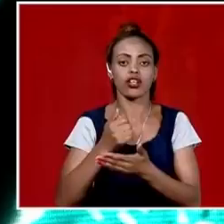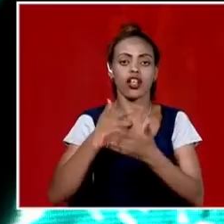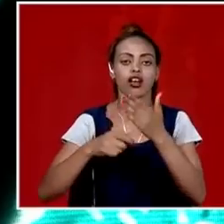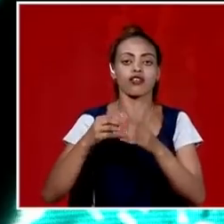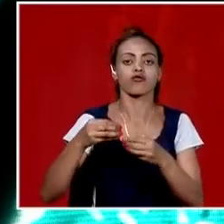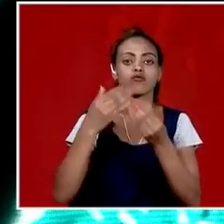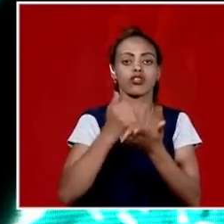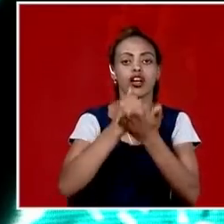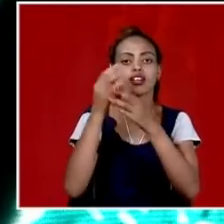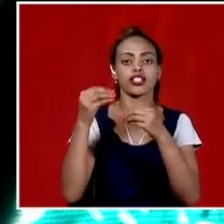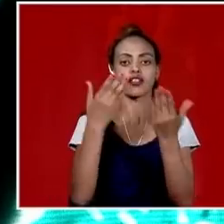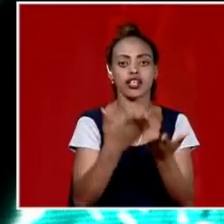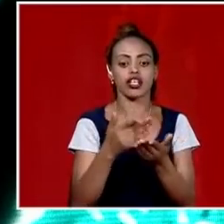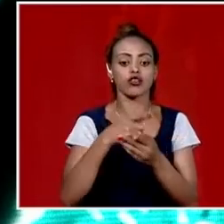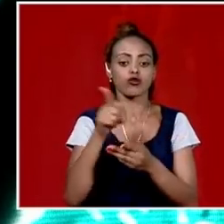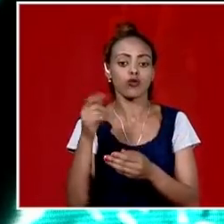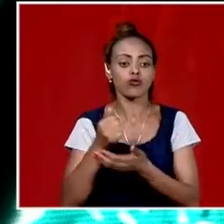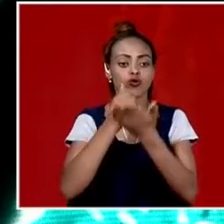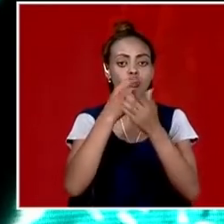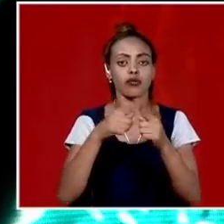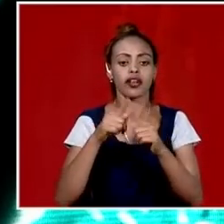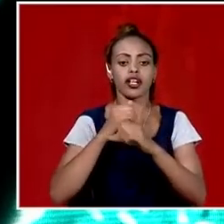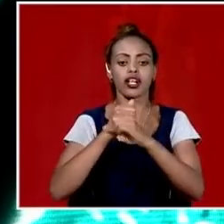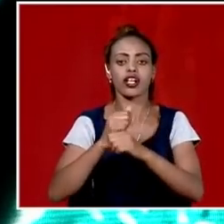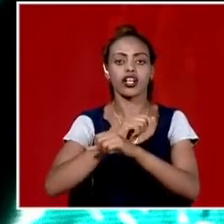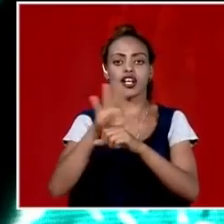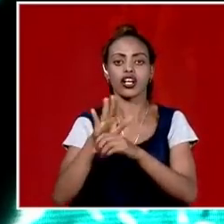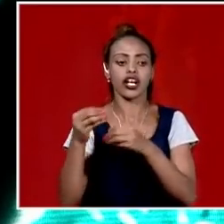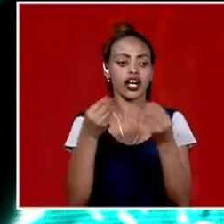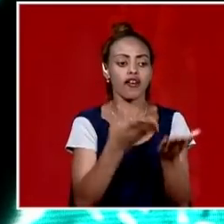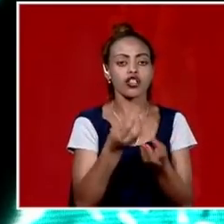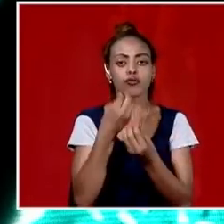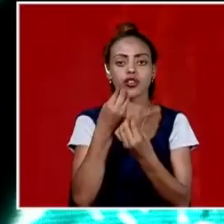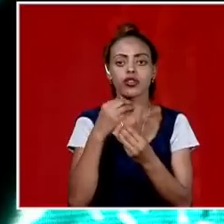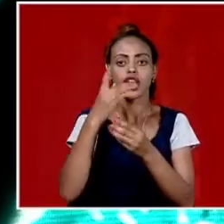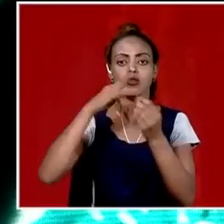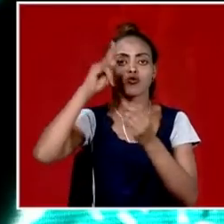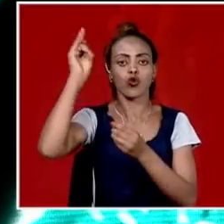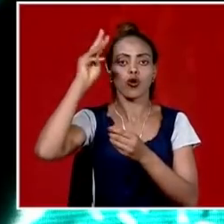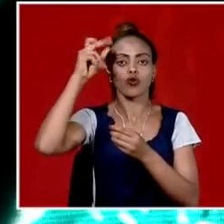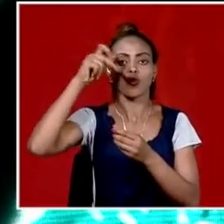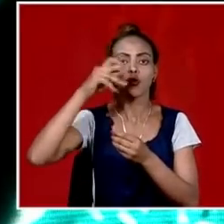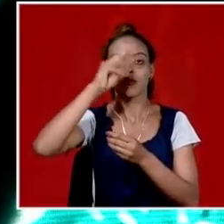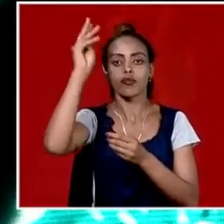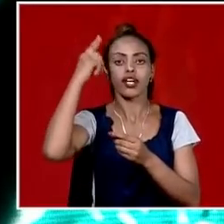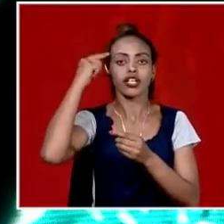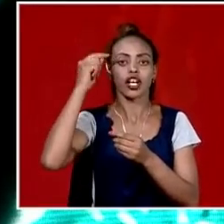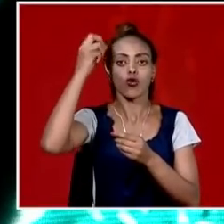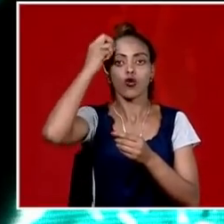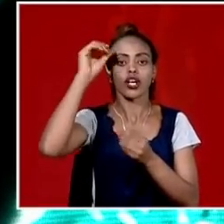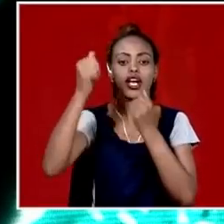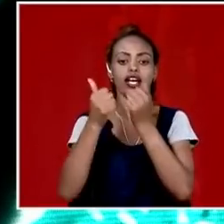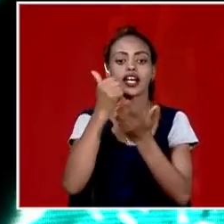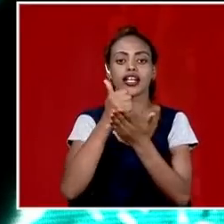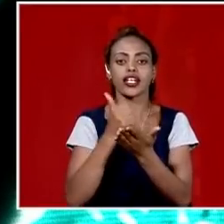ሓገዝ ኣበርኪታ። እቶም ዝተበርከቱ መከላኸሊ ቫይረስ ኮሮናን ቀረባት ምግብን ኣብ ዞባ ደቡብ ምብራቅ ትግራይ ንዝርከባ ወረዳታት ወረዳ እንደርታ፣